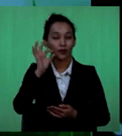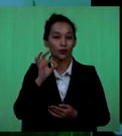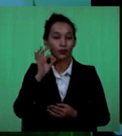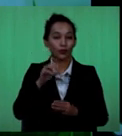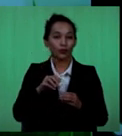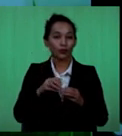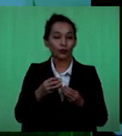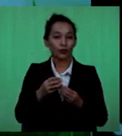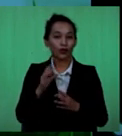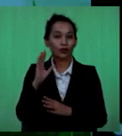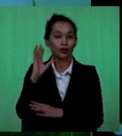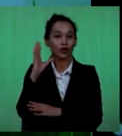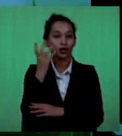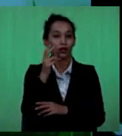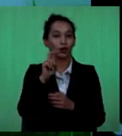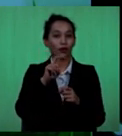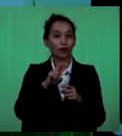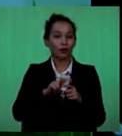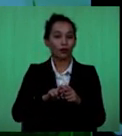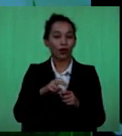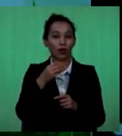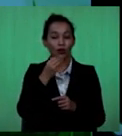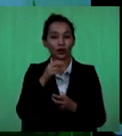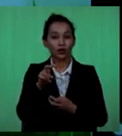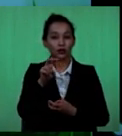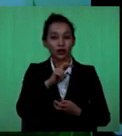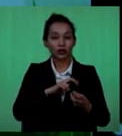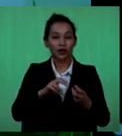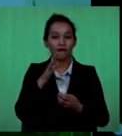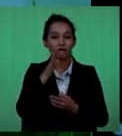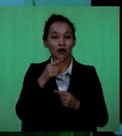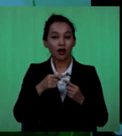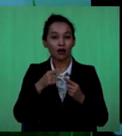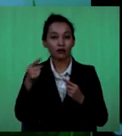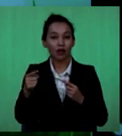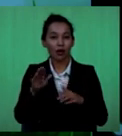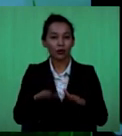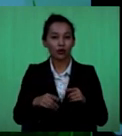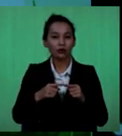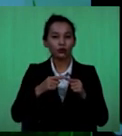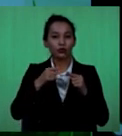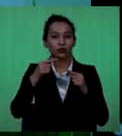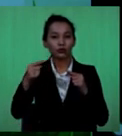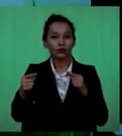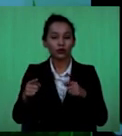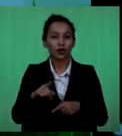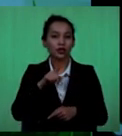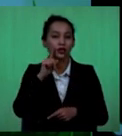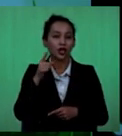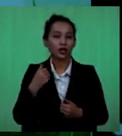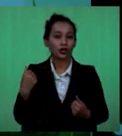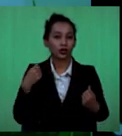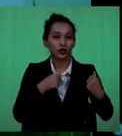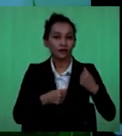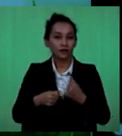qo'nib, yemish axtarayotgan paytda oyoqlari uzun, yashil ko'ylakli bir